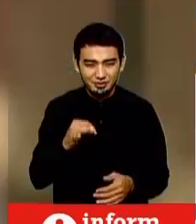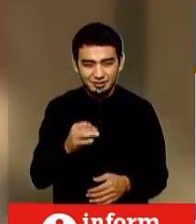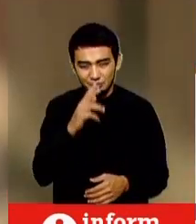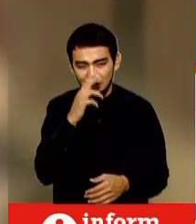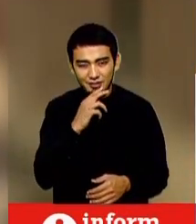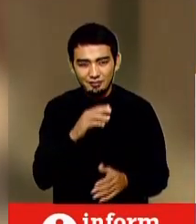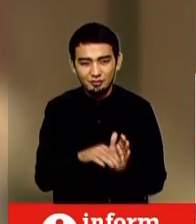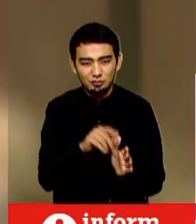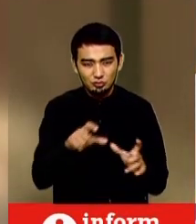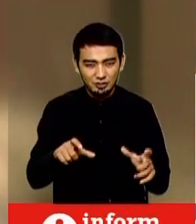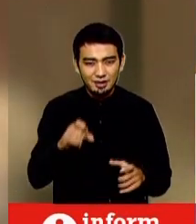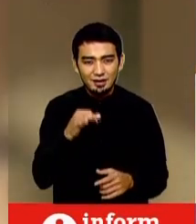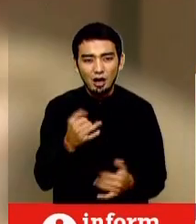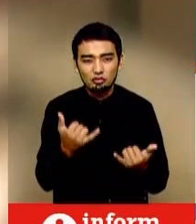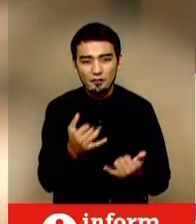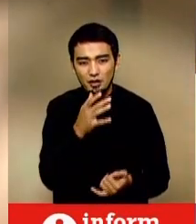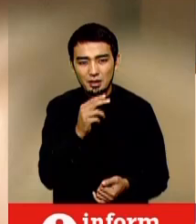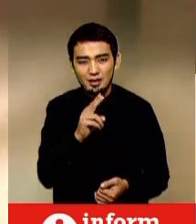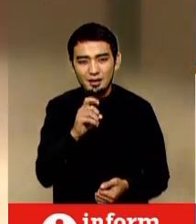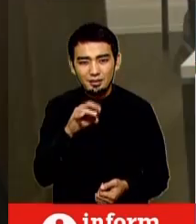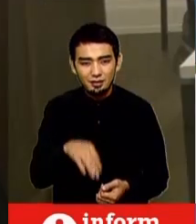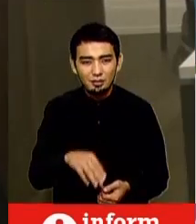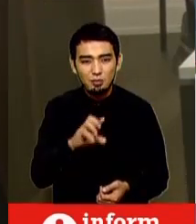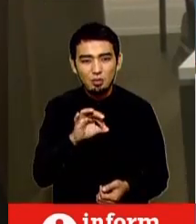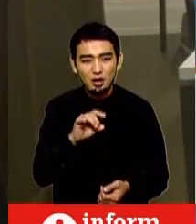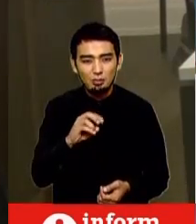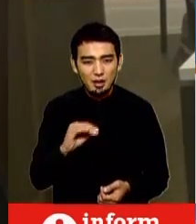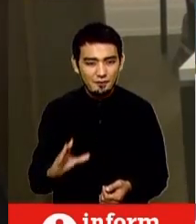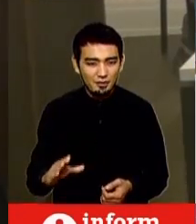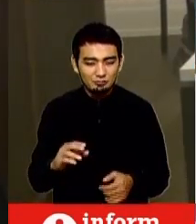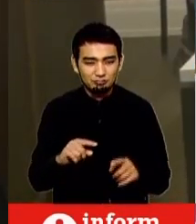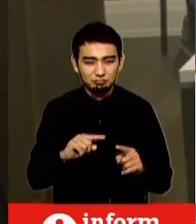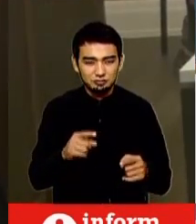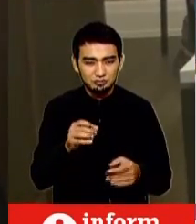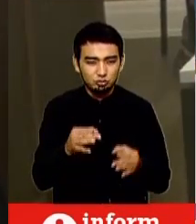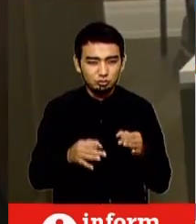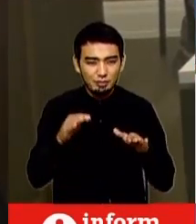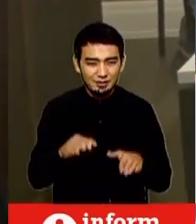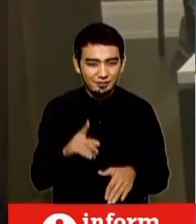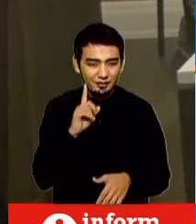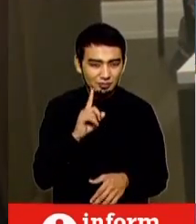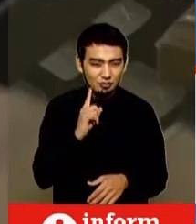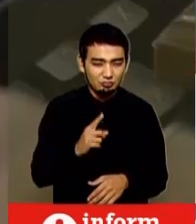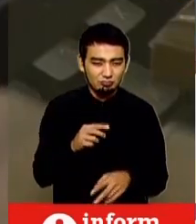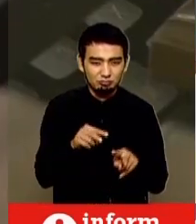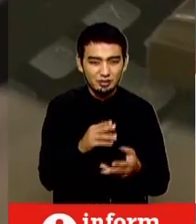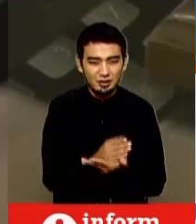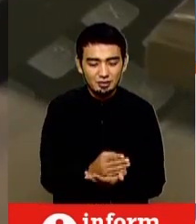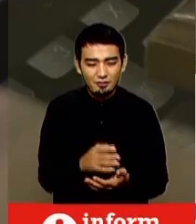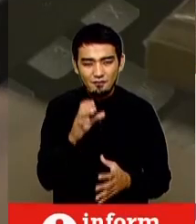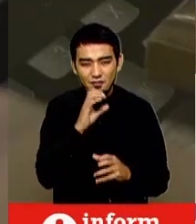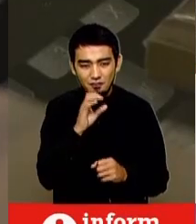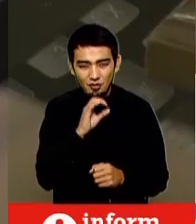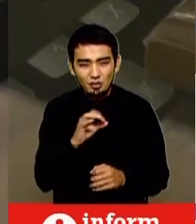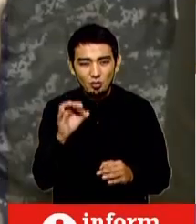говорят депутаты Мажилиса. В настоящее время Кайрат Боранбаев содержится под стражей в ожидании апелляционного суда по уголовному делу о хищениях